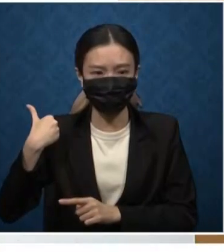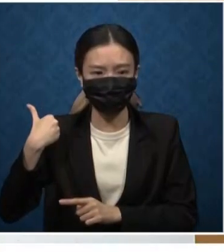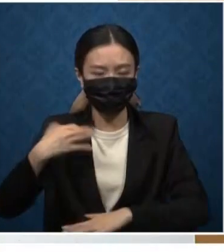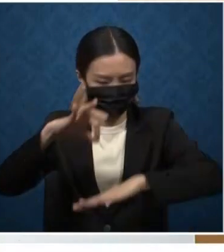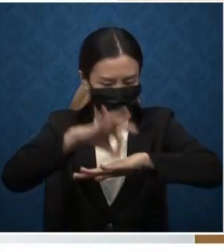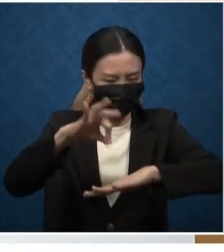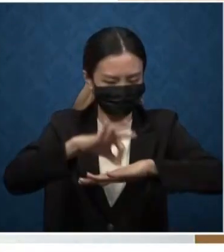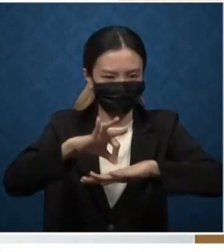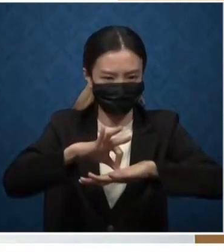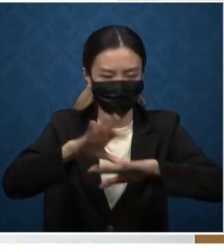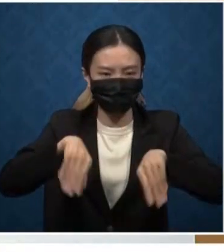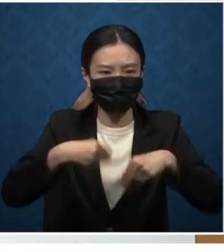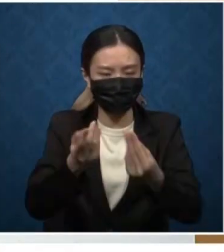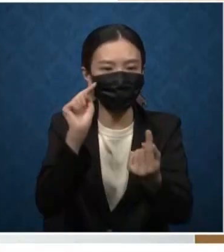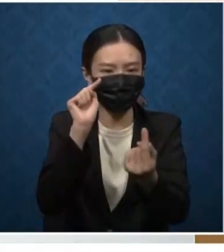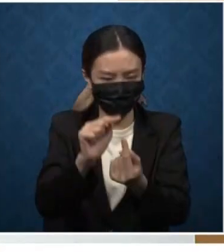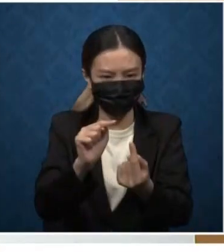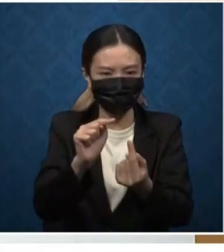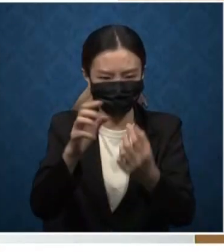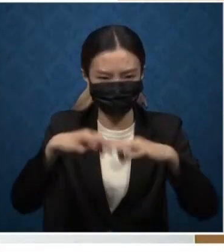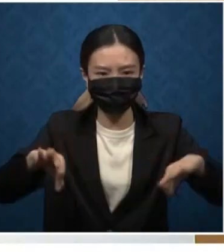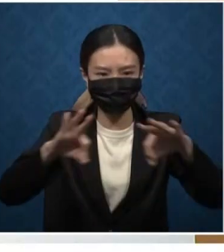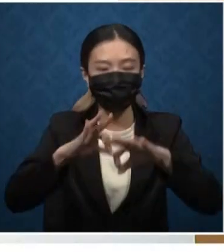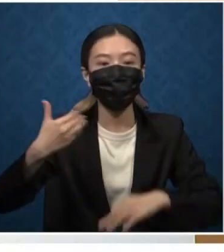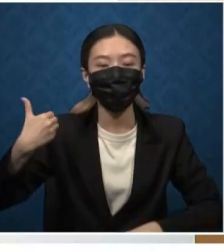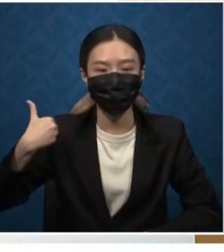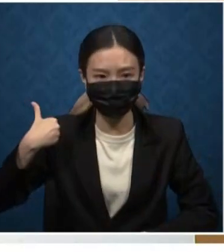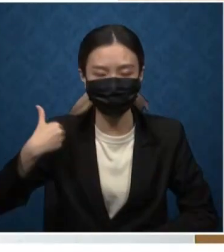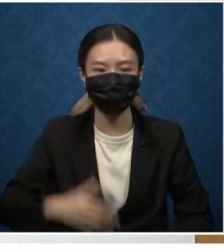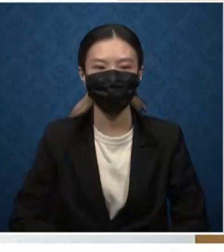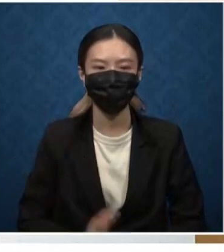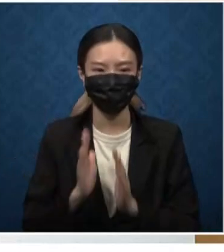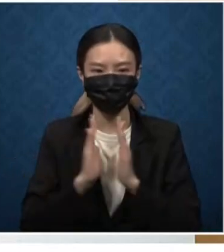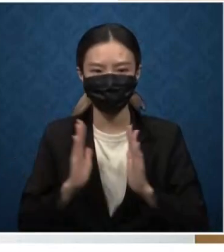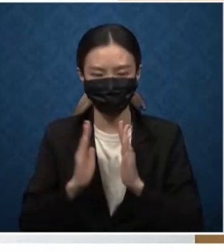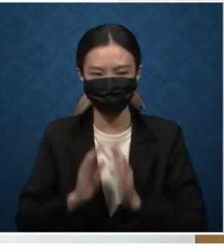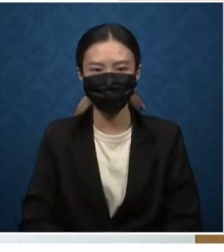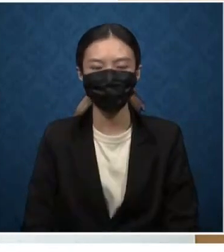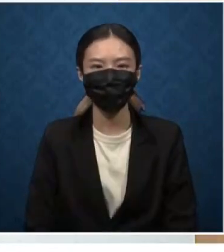จริงๆครับเราไม่ได้ตั้งอนุกรรมการอย่างอื่นที่ไม่มีความจำเป็นครับขอบคุณครับ